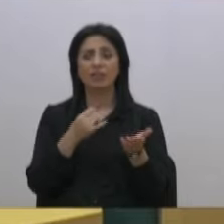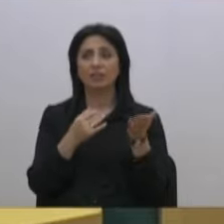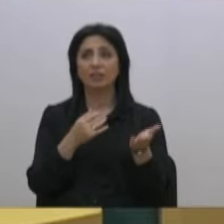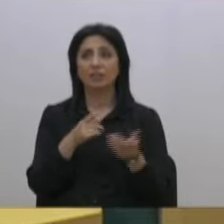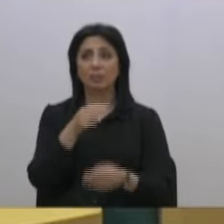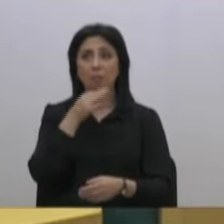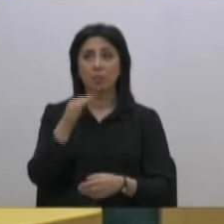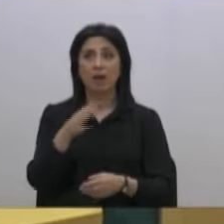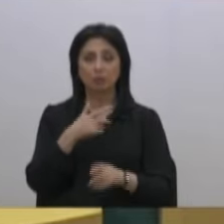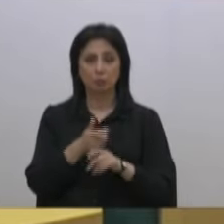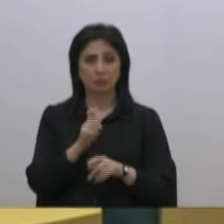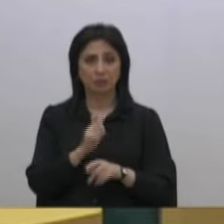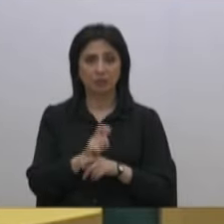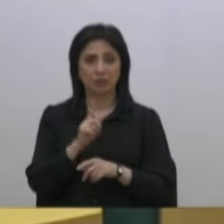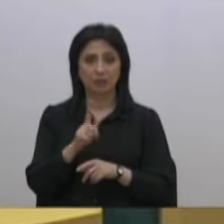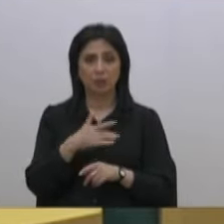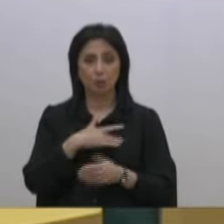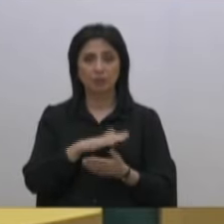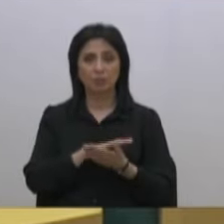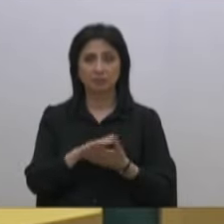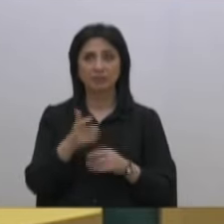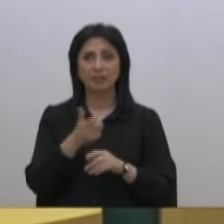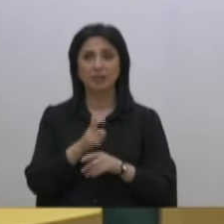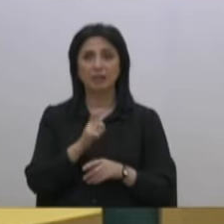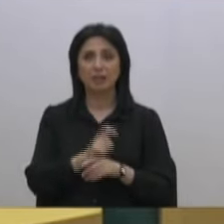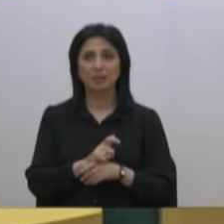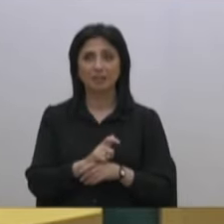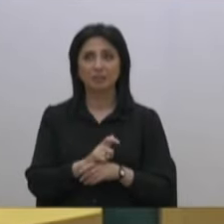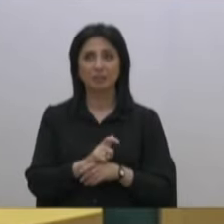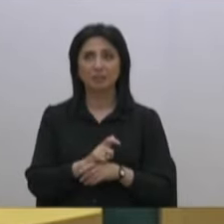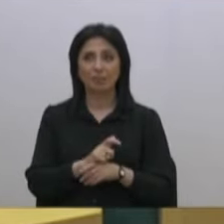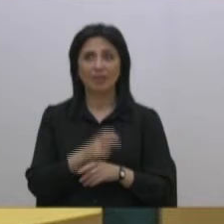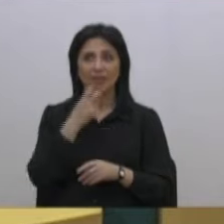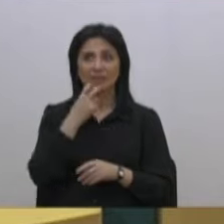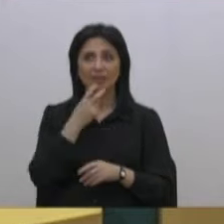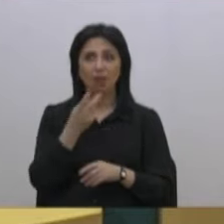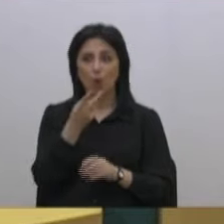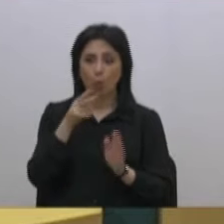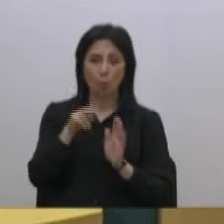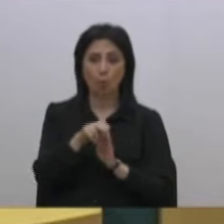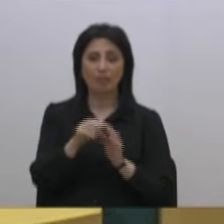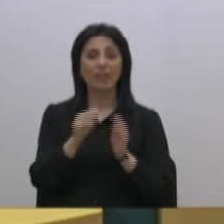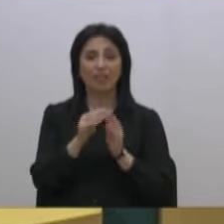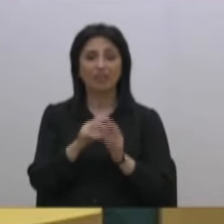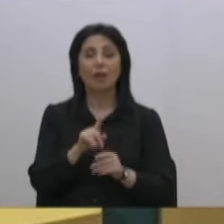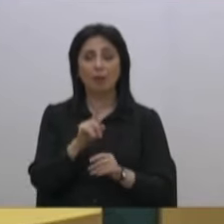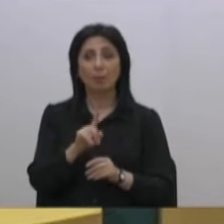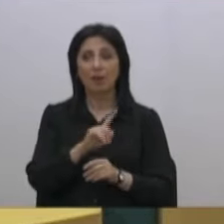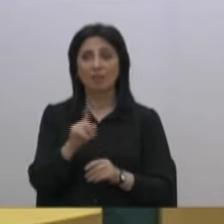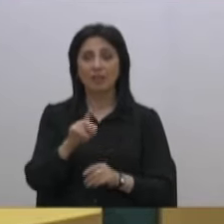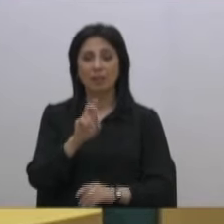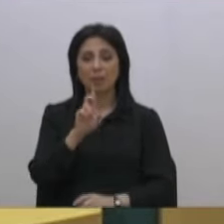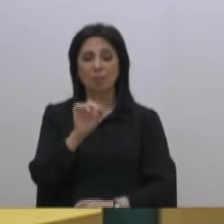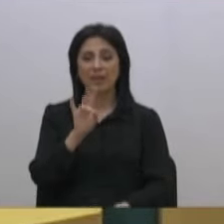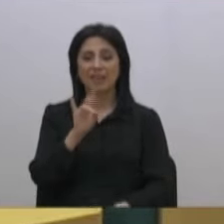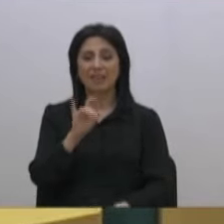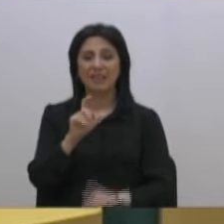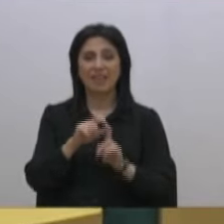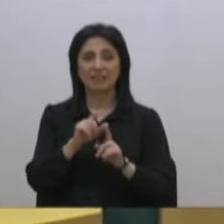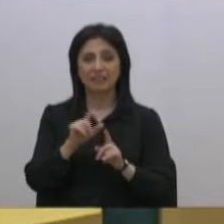ამაზე? პასუხი იყო ძალიან გულწრფელი და ძალიან ცინიკური. ორივე პასუხი ერთი და იგივე იყო, თუმცა ბატონი ბლინკენის